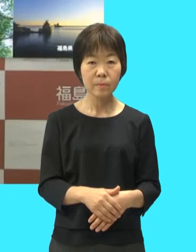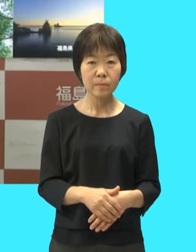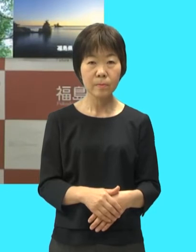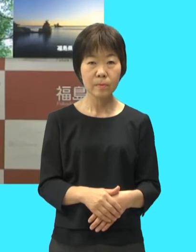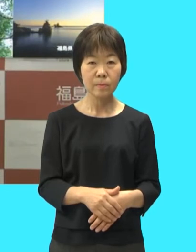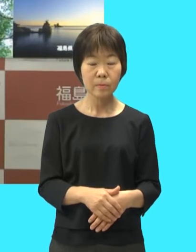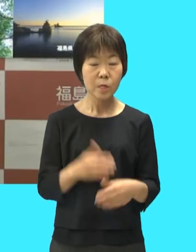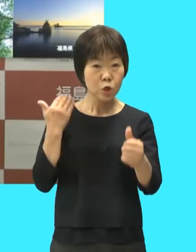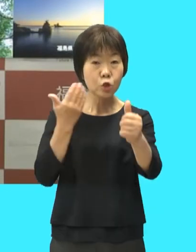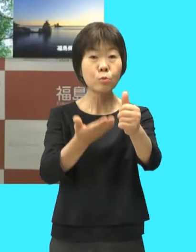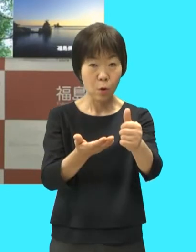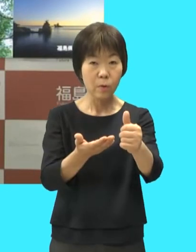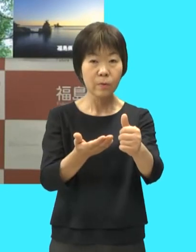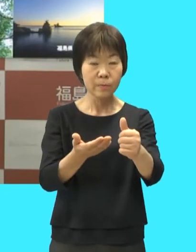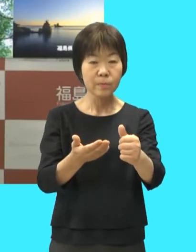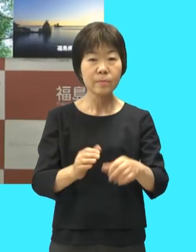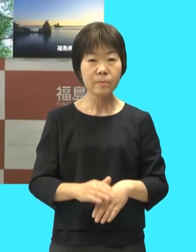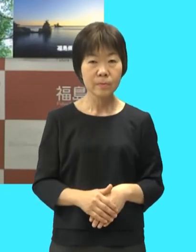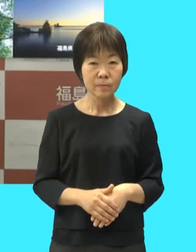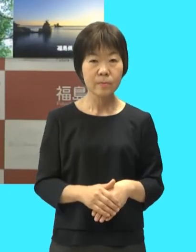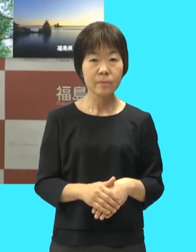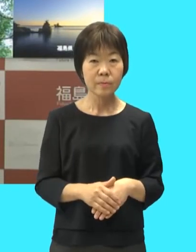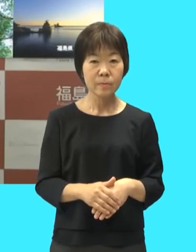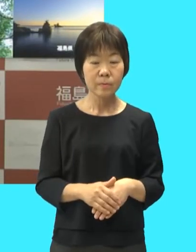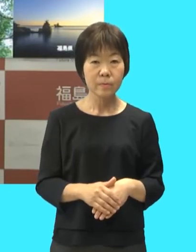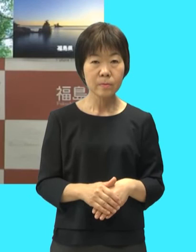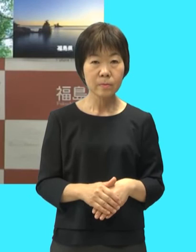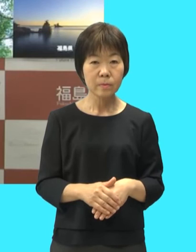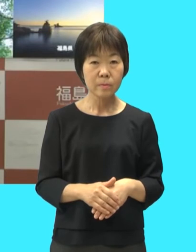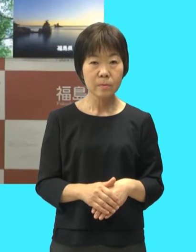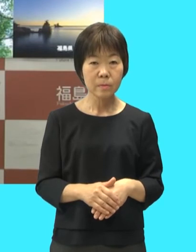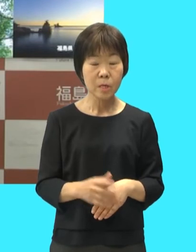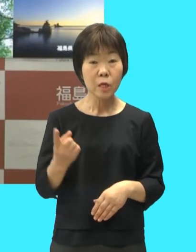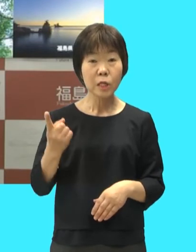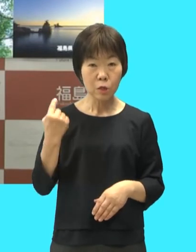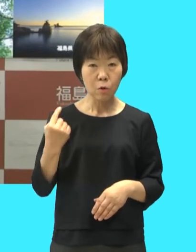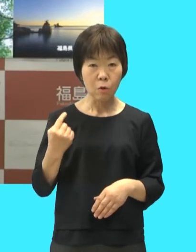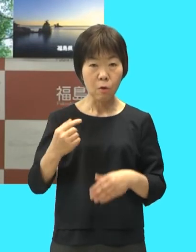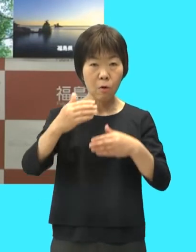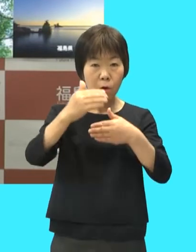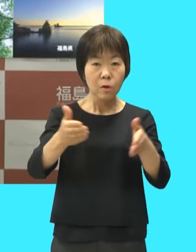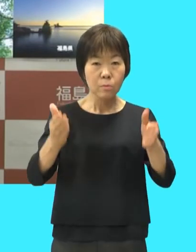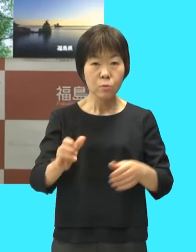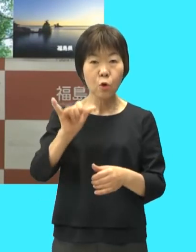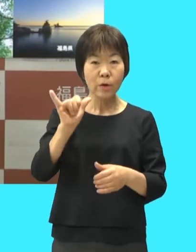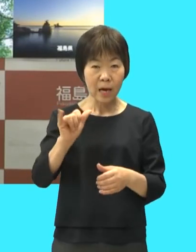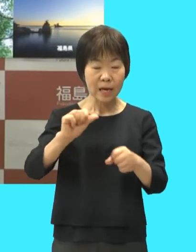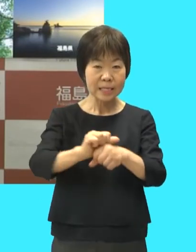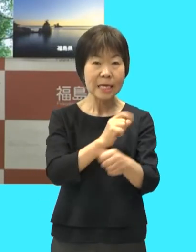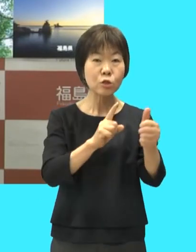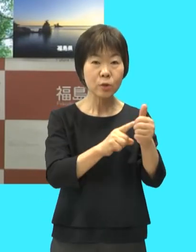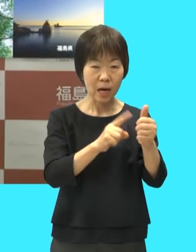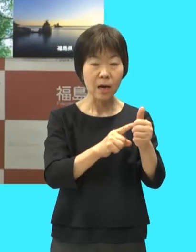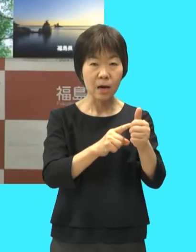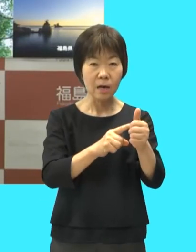民有新聞水野と申します。よろしくお願いします。 よろしくお願いします。 昨日ですね、室谷義秀さん選手